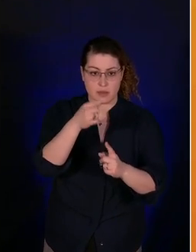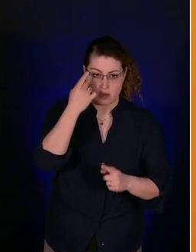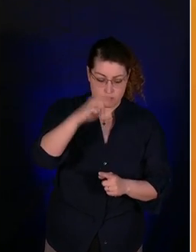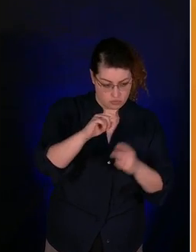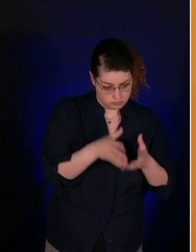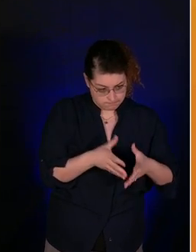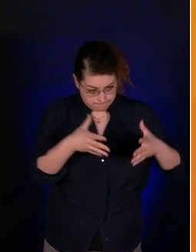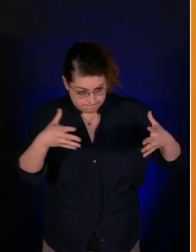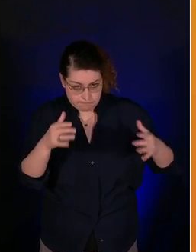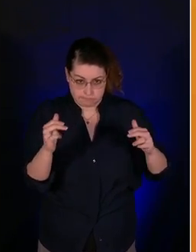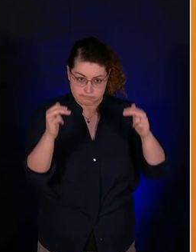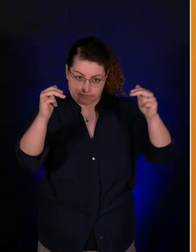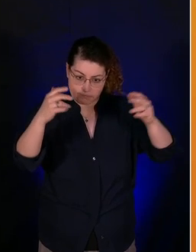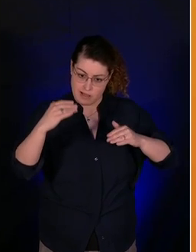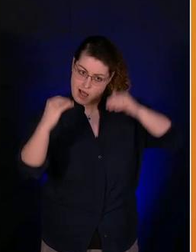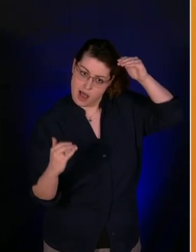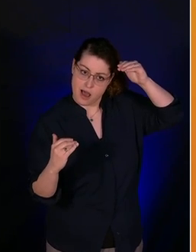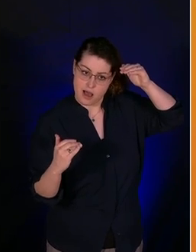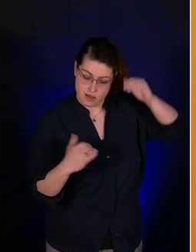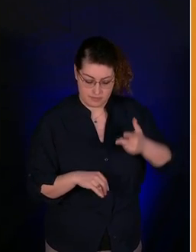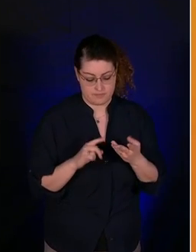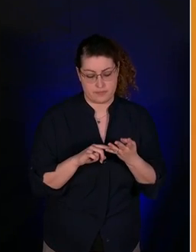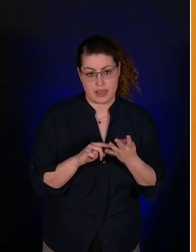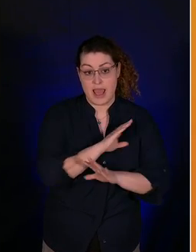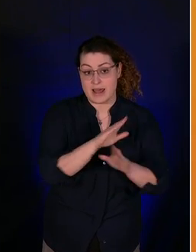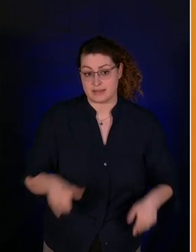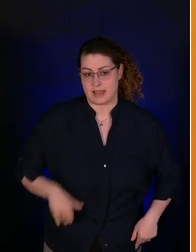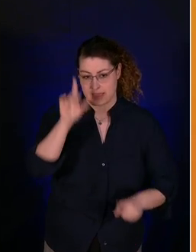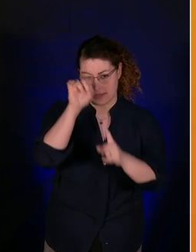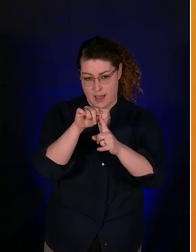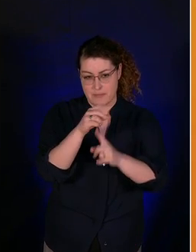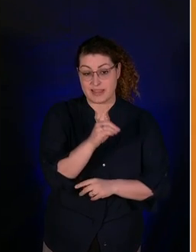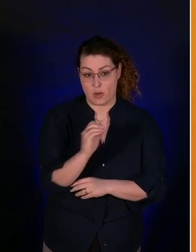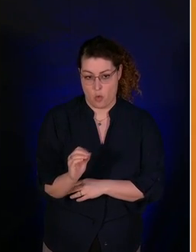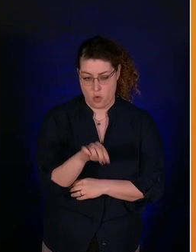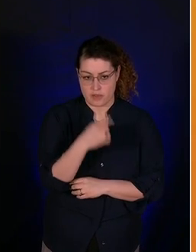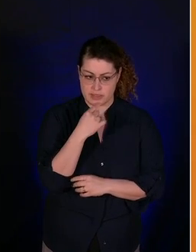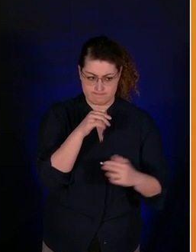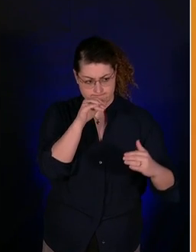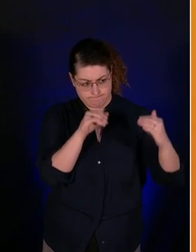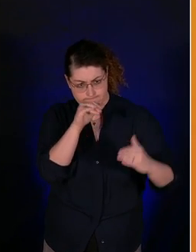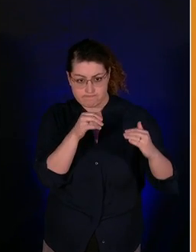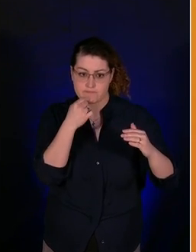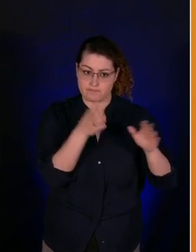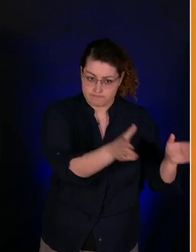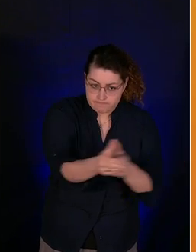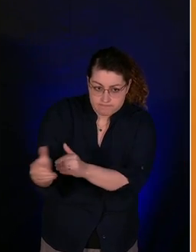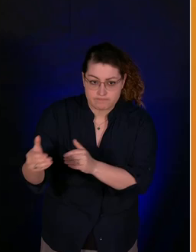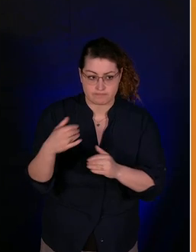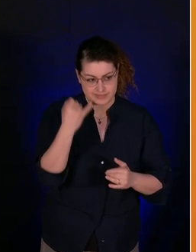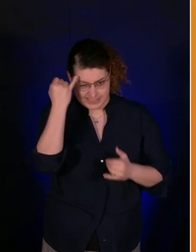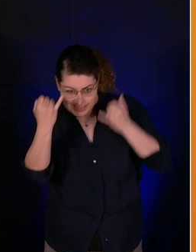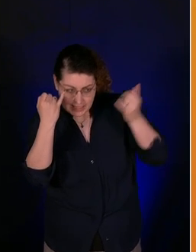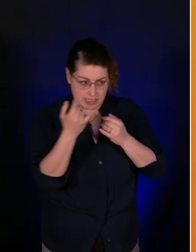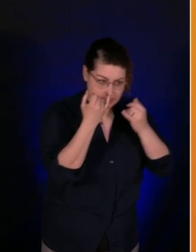élargissement du rapport de force. Dernier thème de ce projet de document. La lutte des classes, la bataille des idées sont une